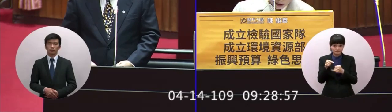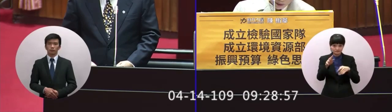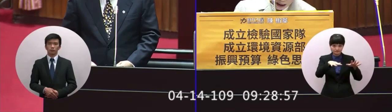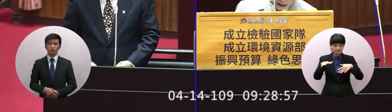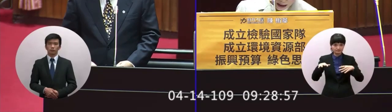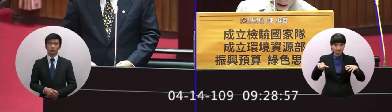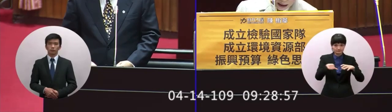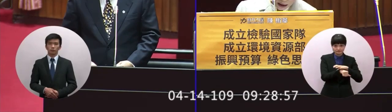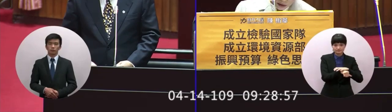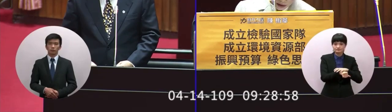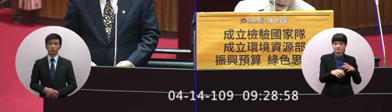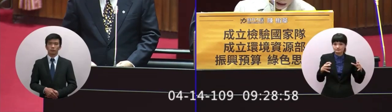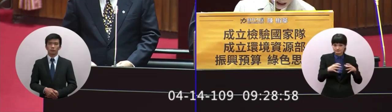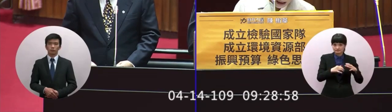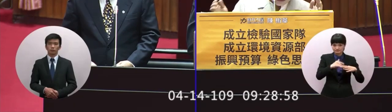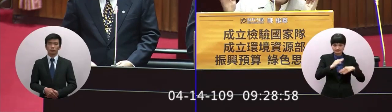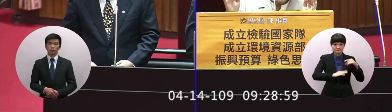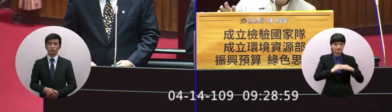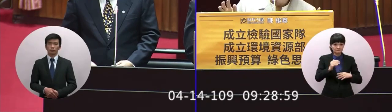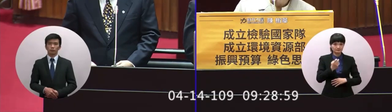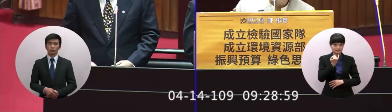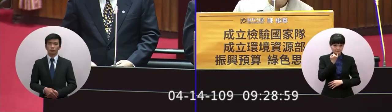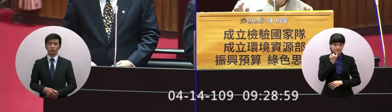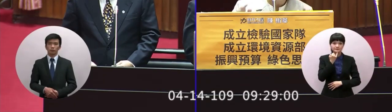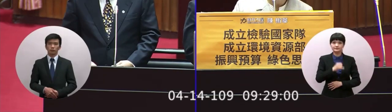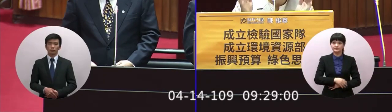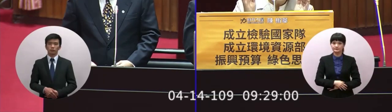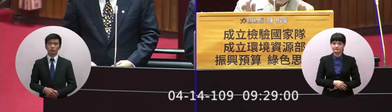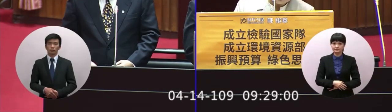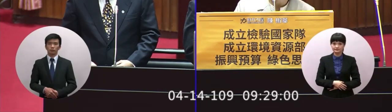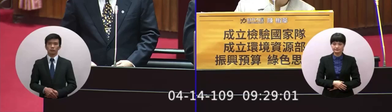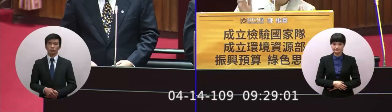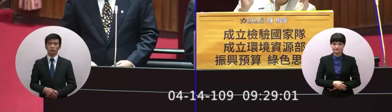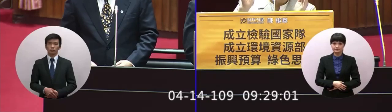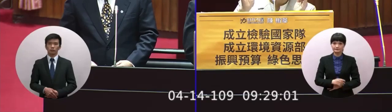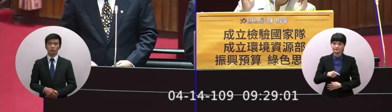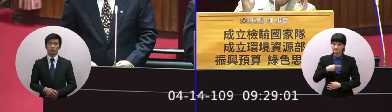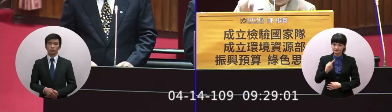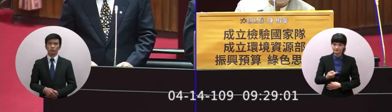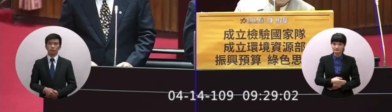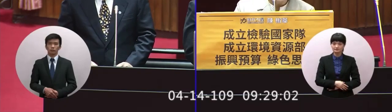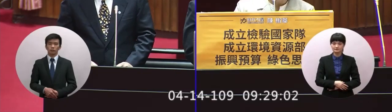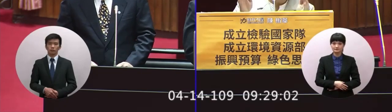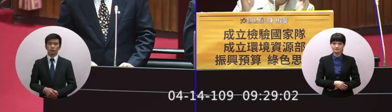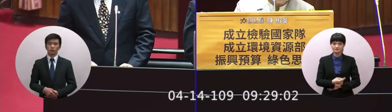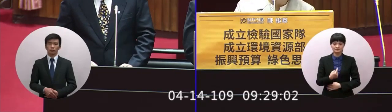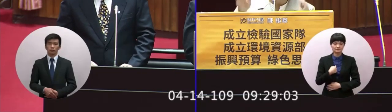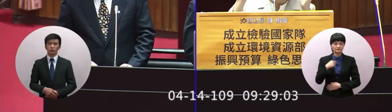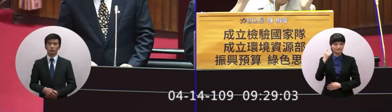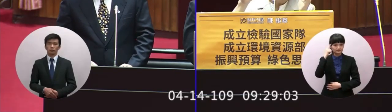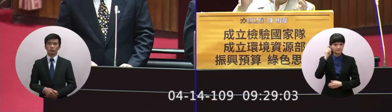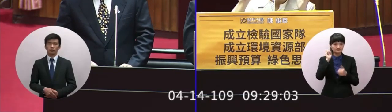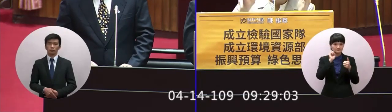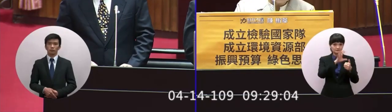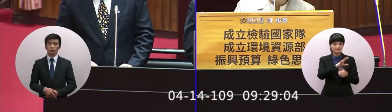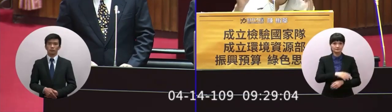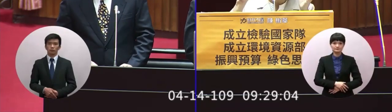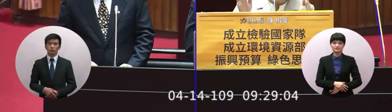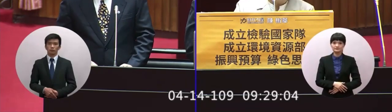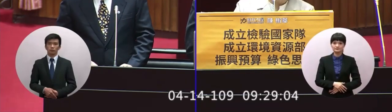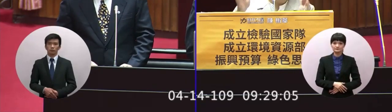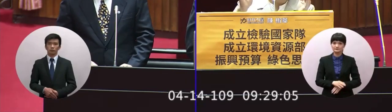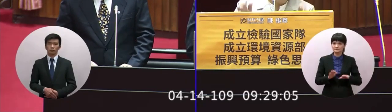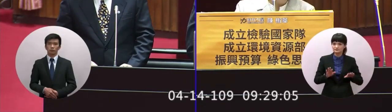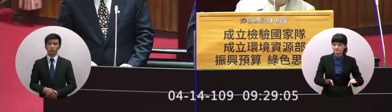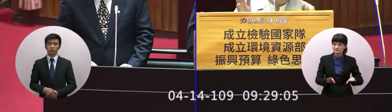理。那我们看下一章，就是我要跟院长在强调，现在就是